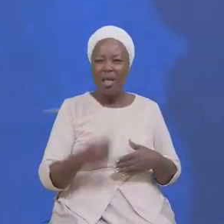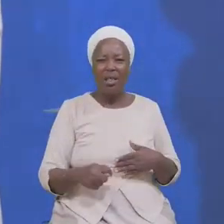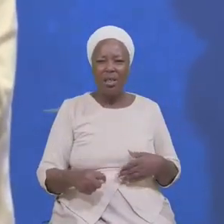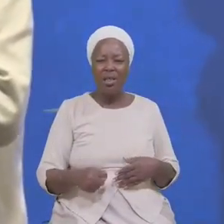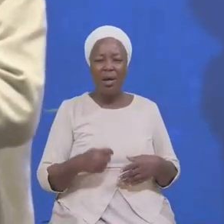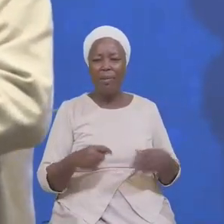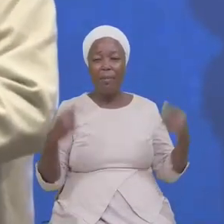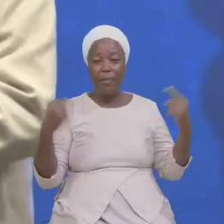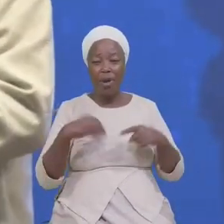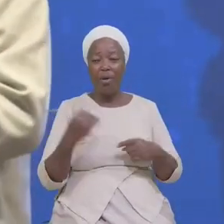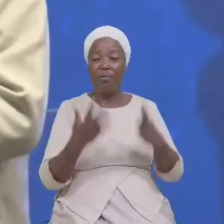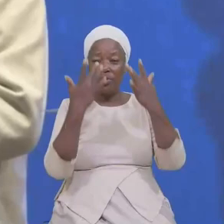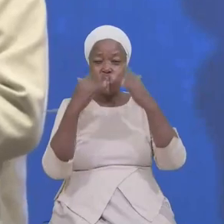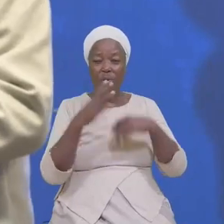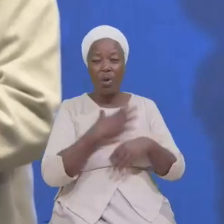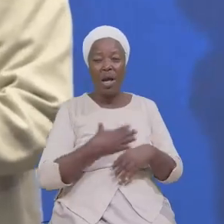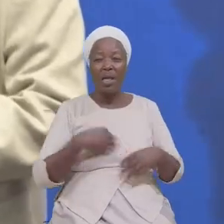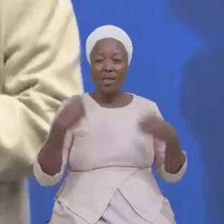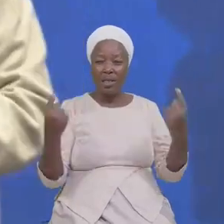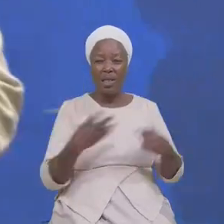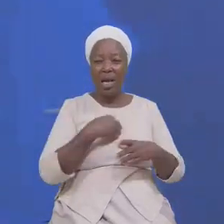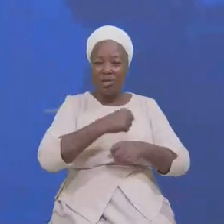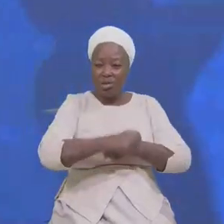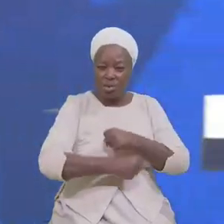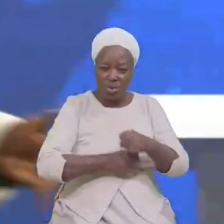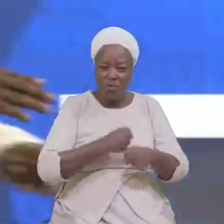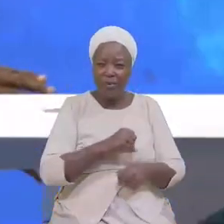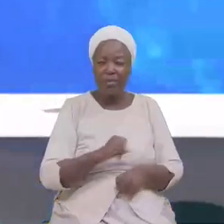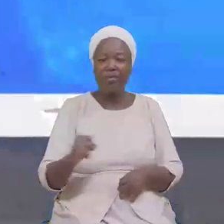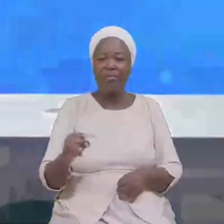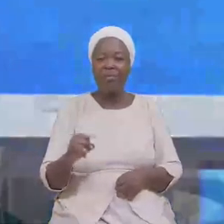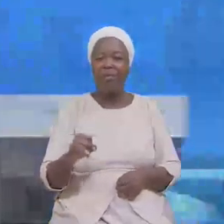douleur du péché, de la souffrance et des chagrins.